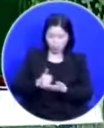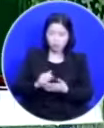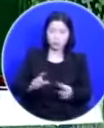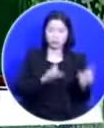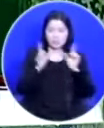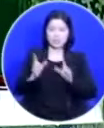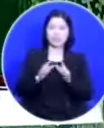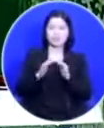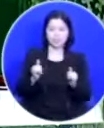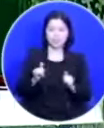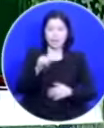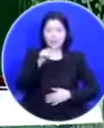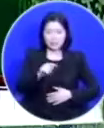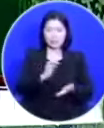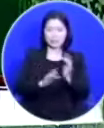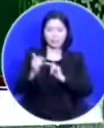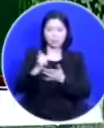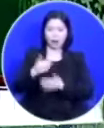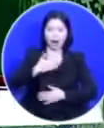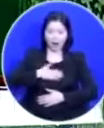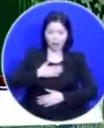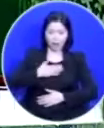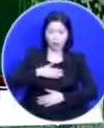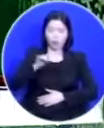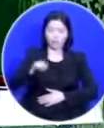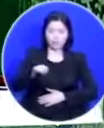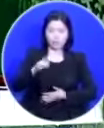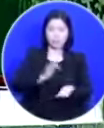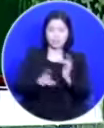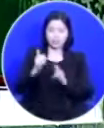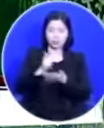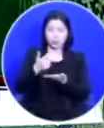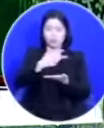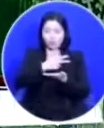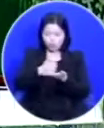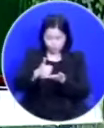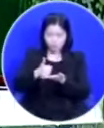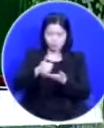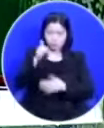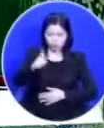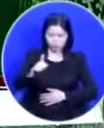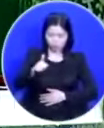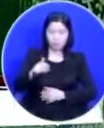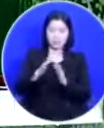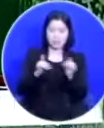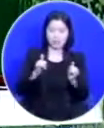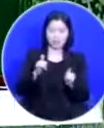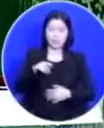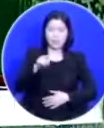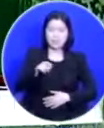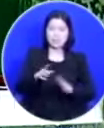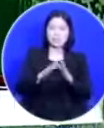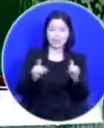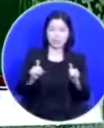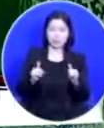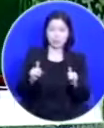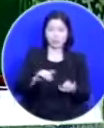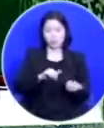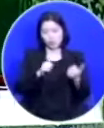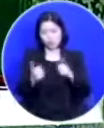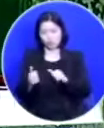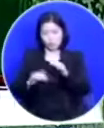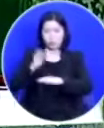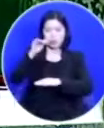그 예수님을 알고 그 예수님이 주님이신 사람 이런 사람이 죽음을